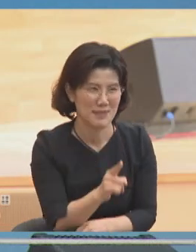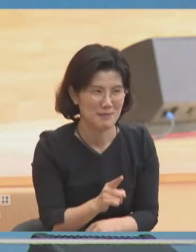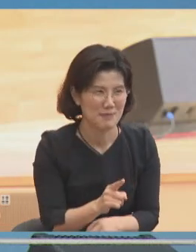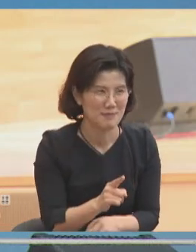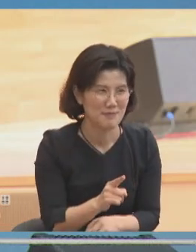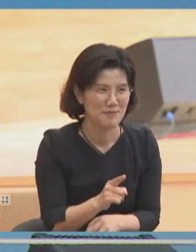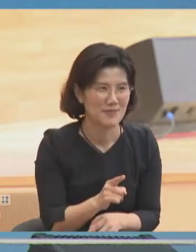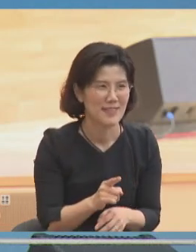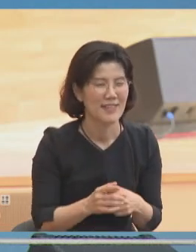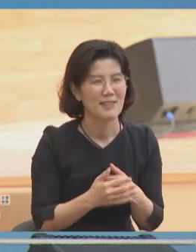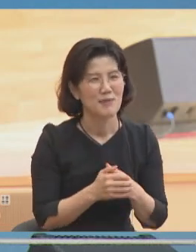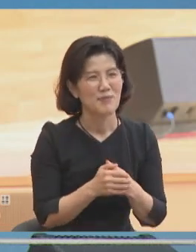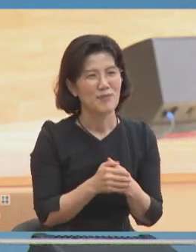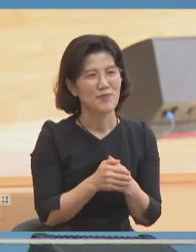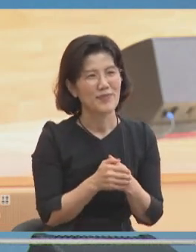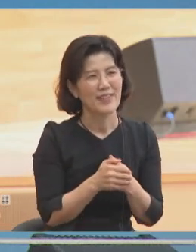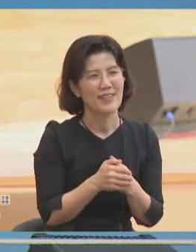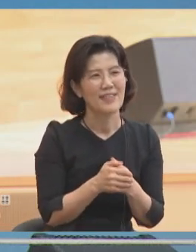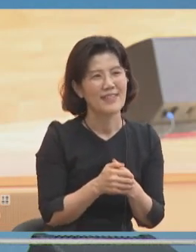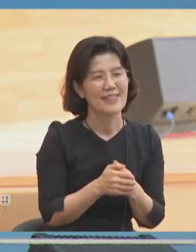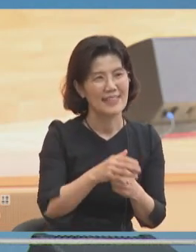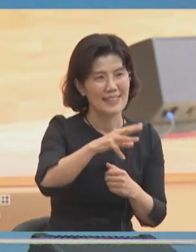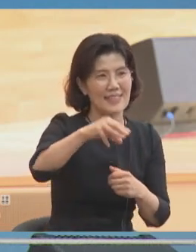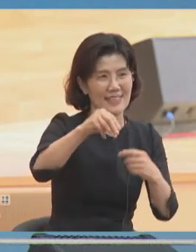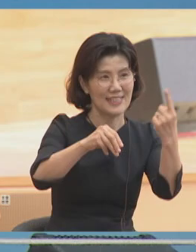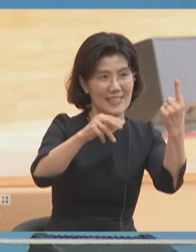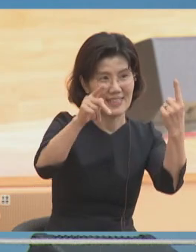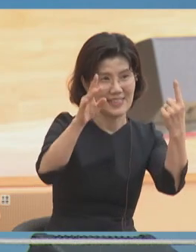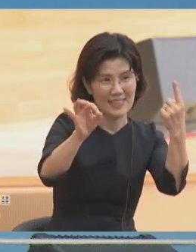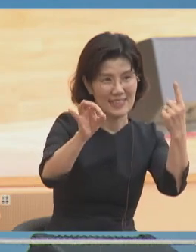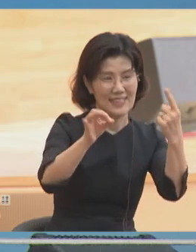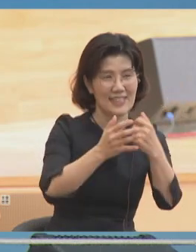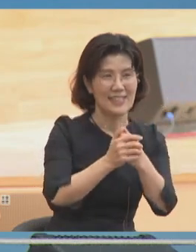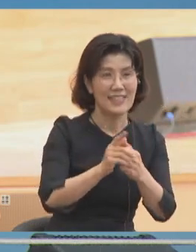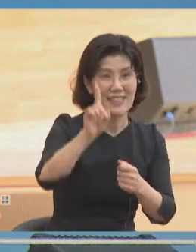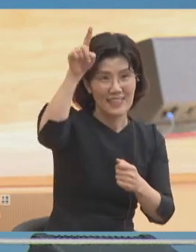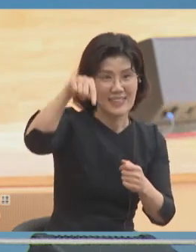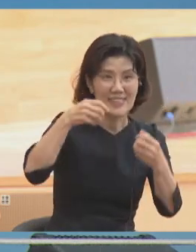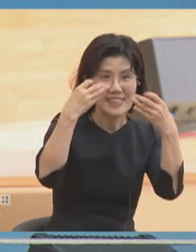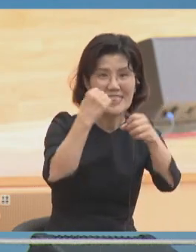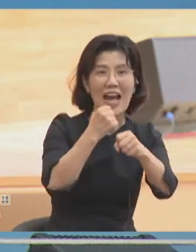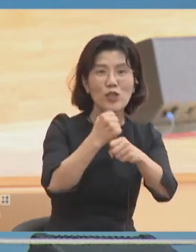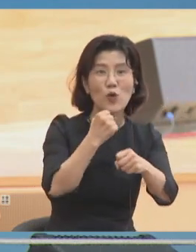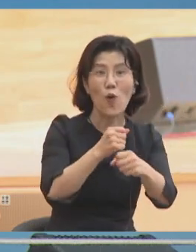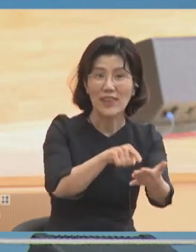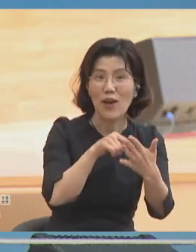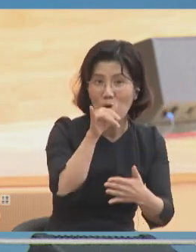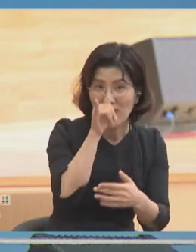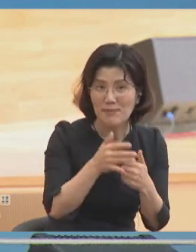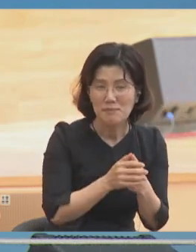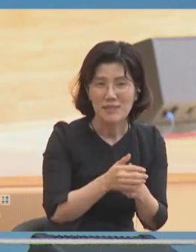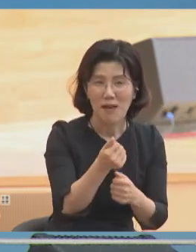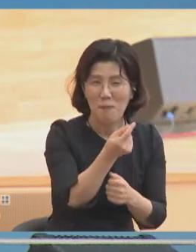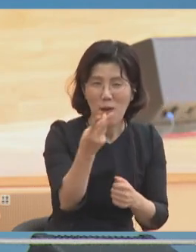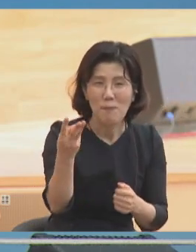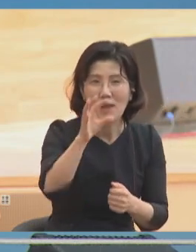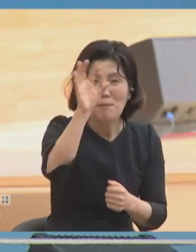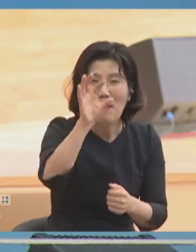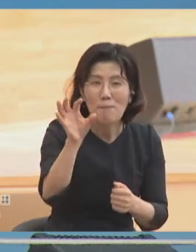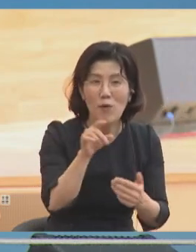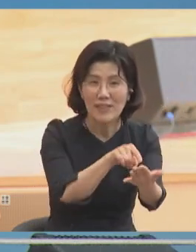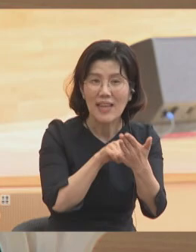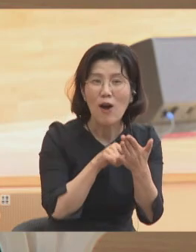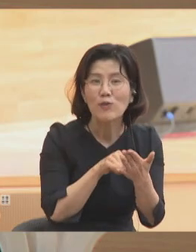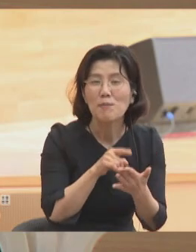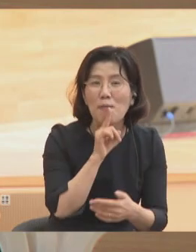있기 때문입니다 여러분 창세기 1장은 천지 창조에 대한 사건이 나오게 됩니다 거기서 몇 번이고 반복되는